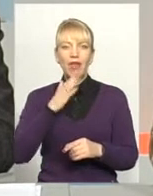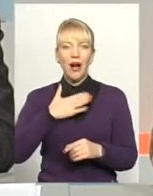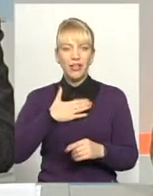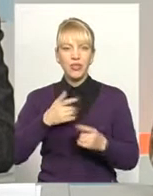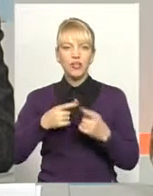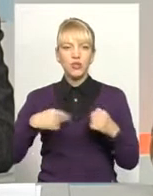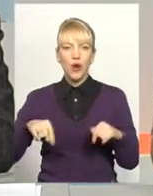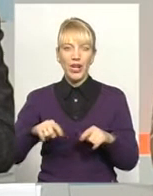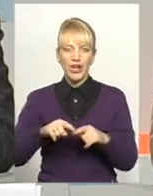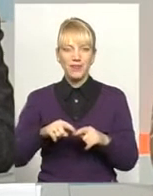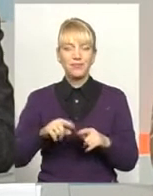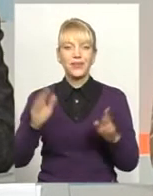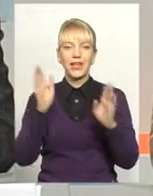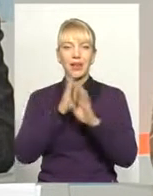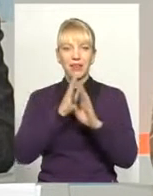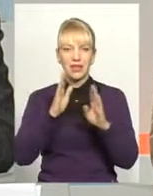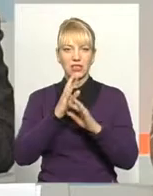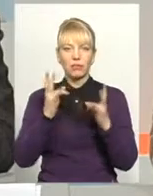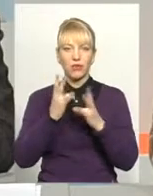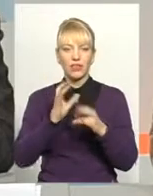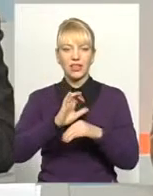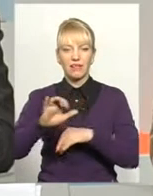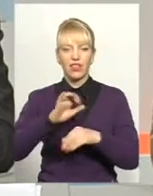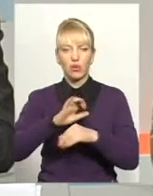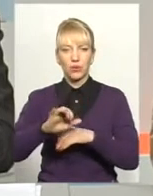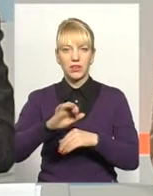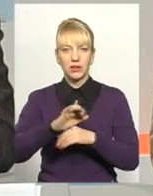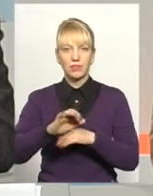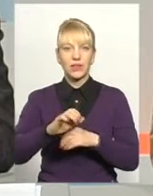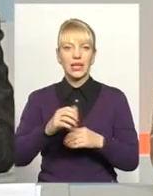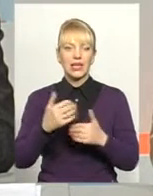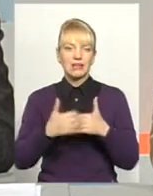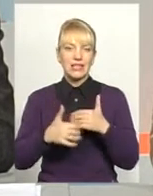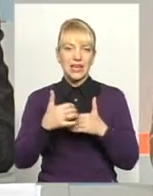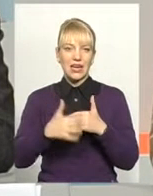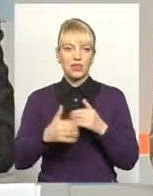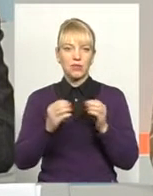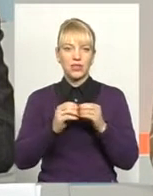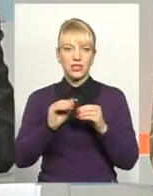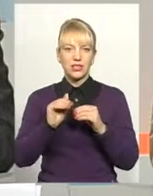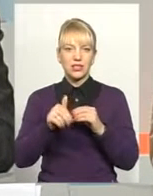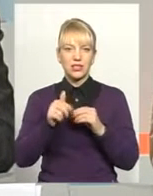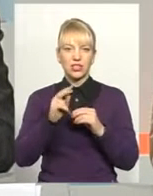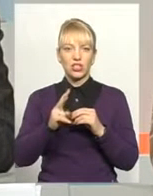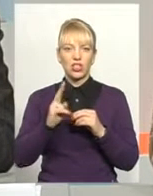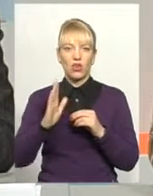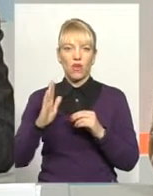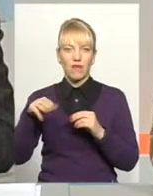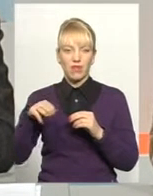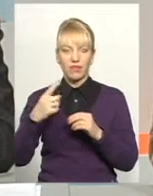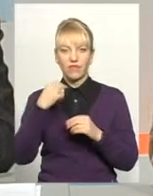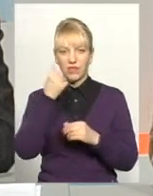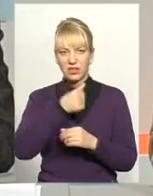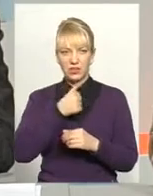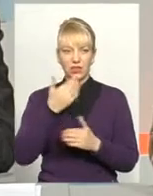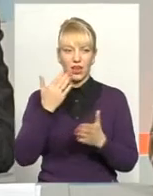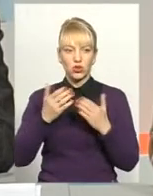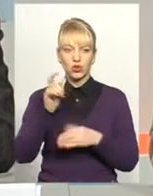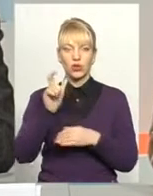зоні кліматичній повинна виробити за сприятливих умов в середньому 10 тисяч кВт-годин в рік. Тобто, якщо